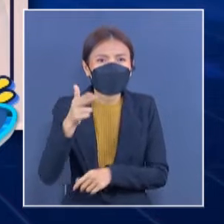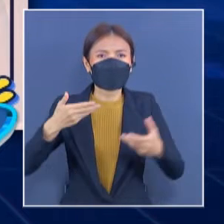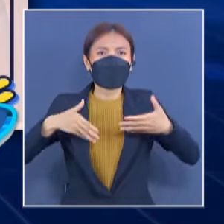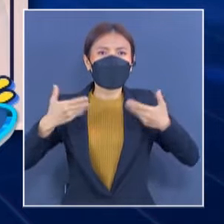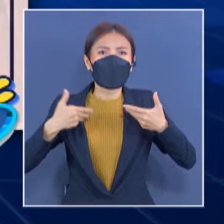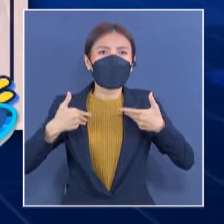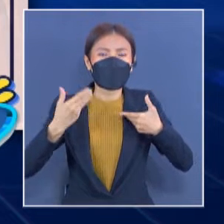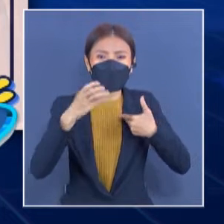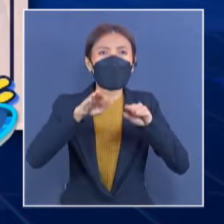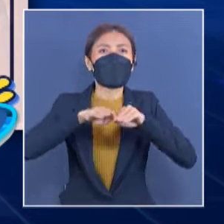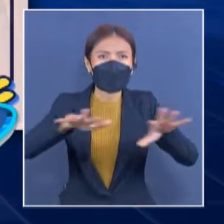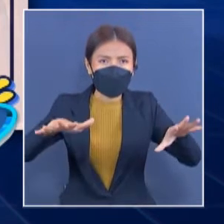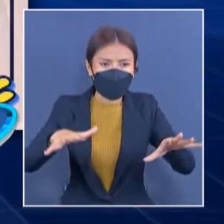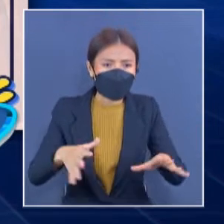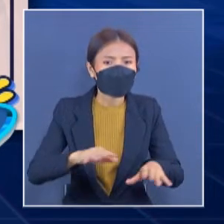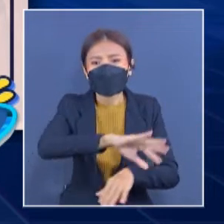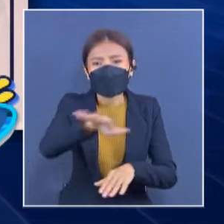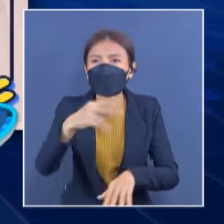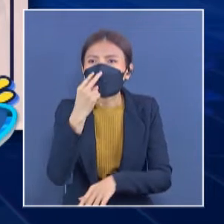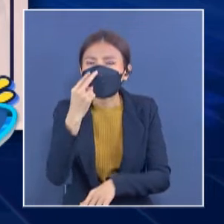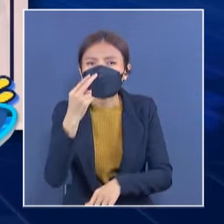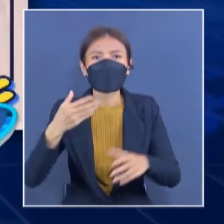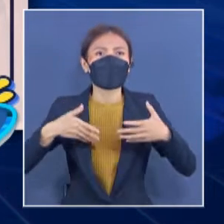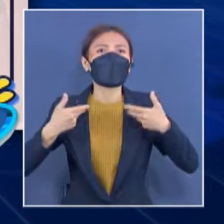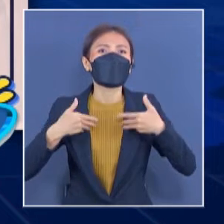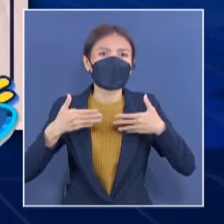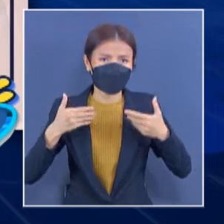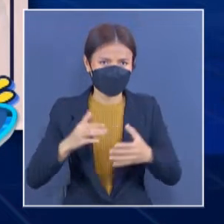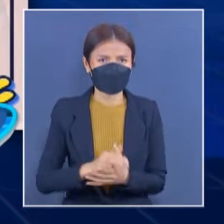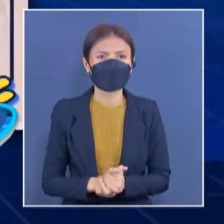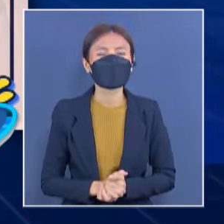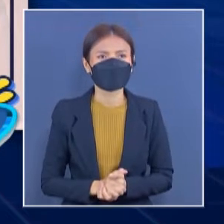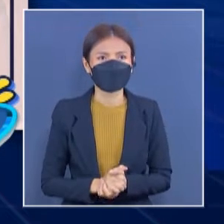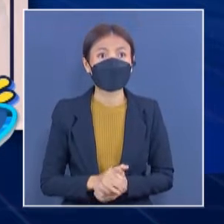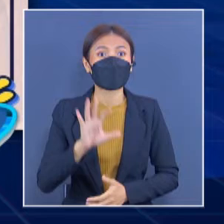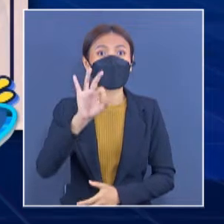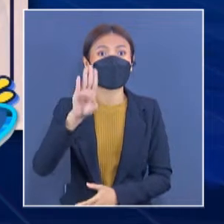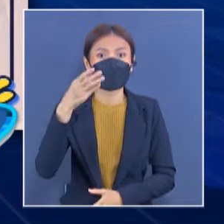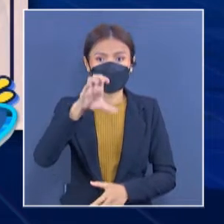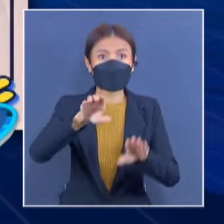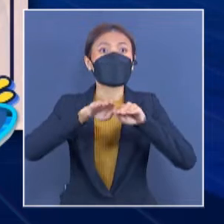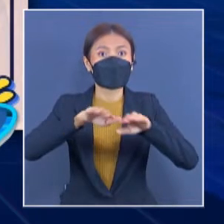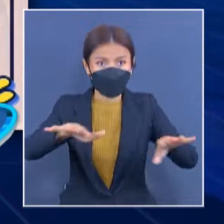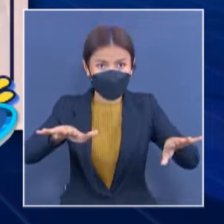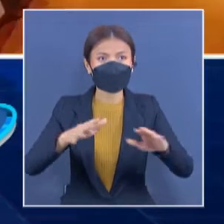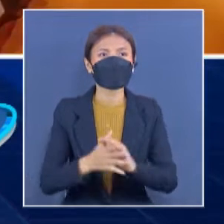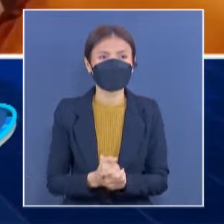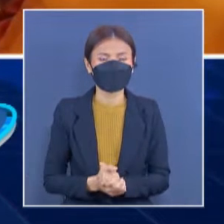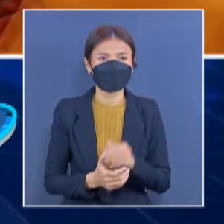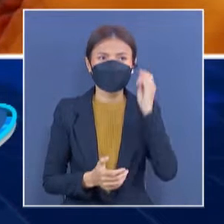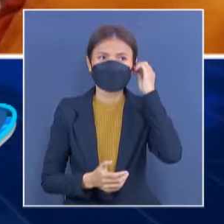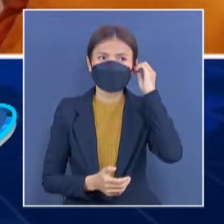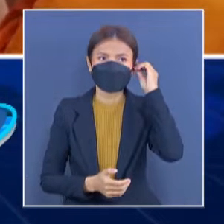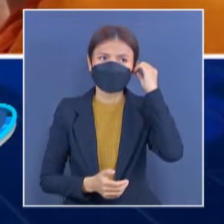นี่ฮะอดีตพระกาโตะโพสต์ไว้ใน Facebook ซึ่งข้อความนี้นะครับเป็นข้อความที่นายพงศก